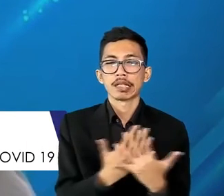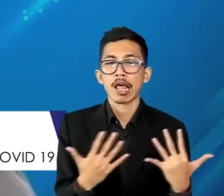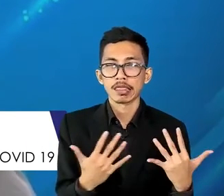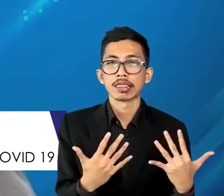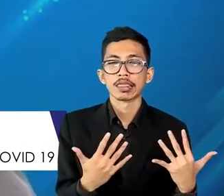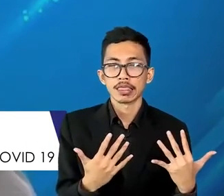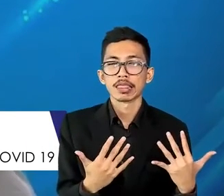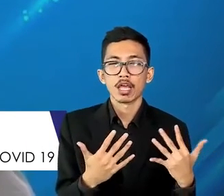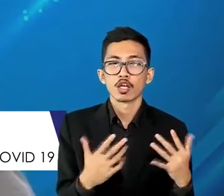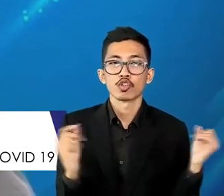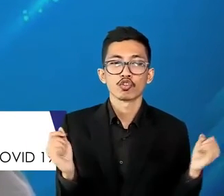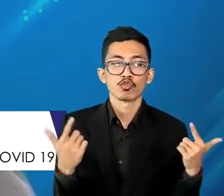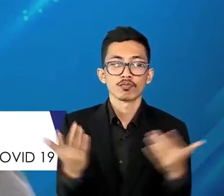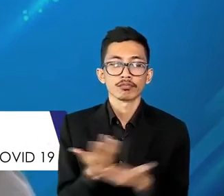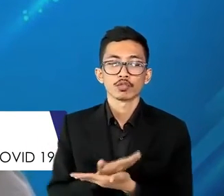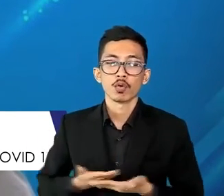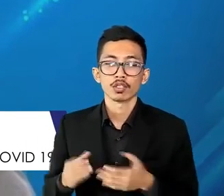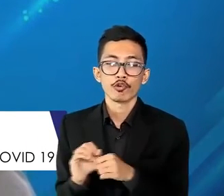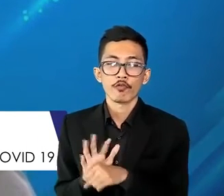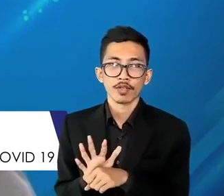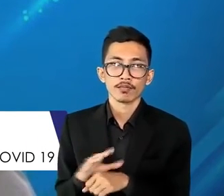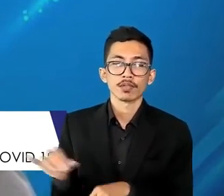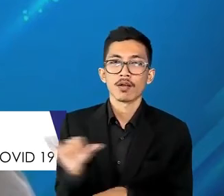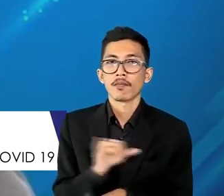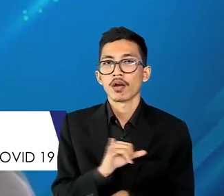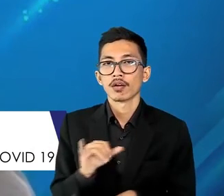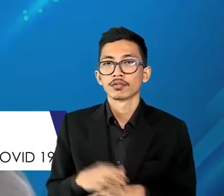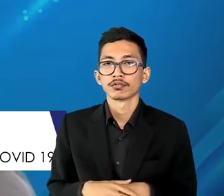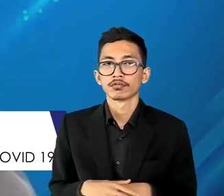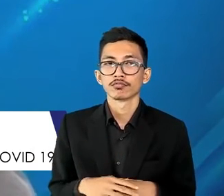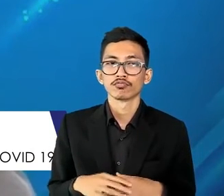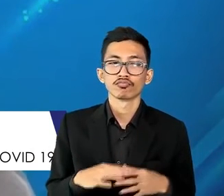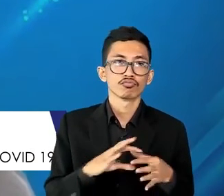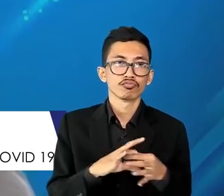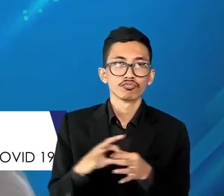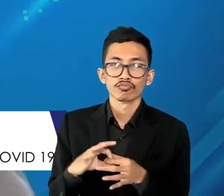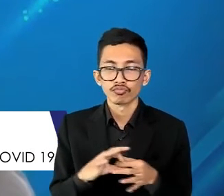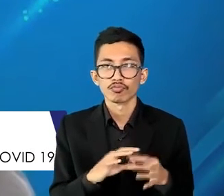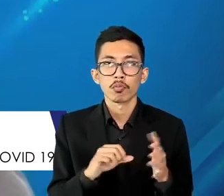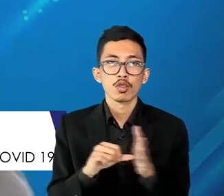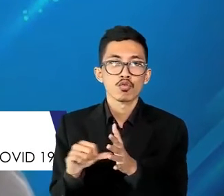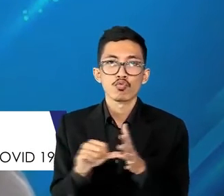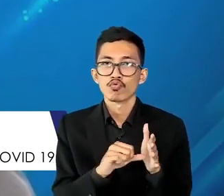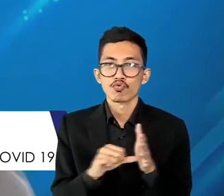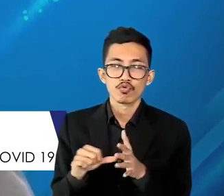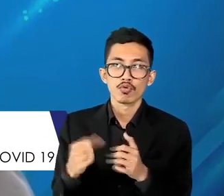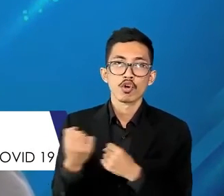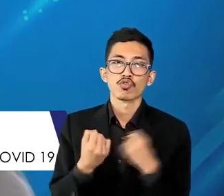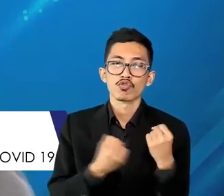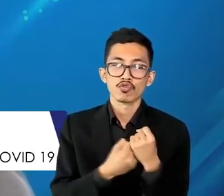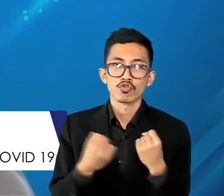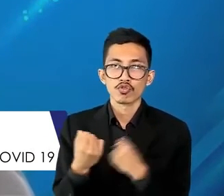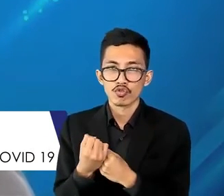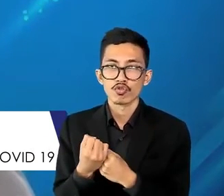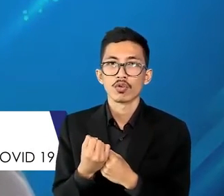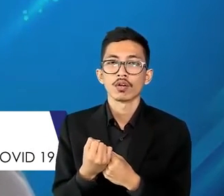masyarakat untuk hidup bersama dengan COVID. Tentunya dengan bergotong royong dan juga tentunya